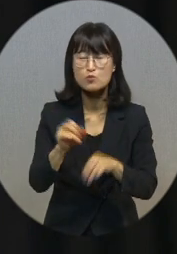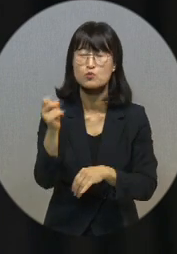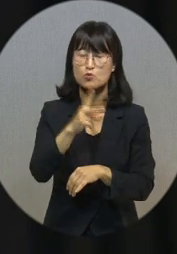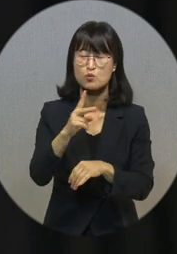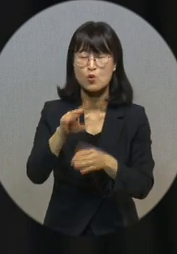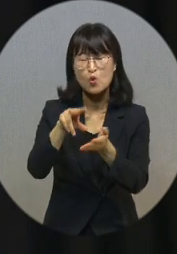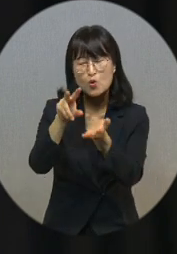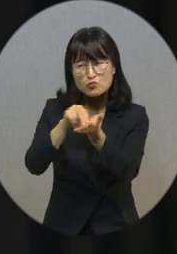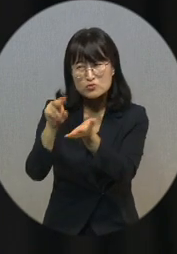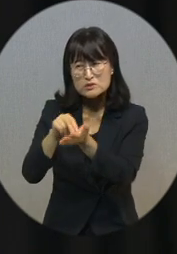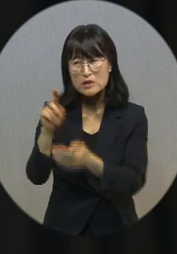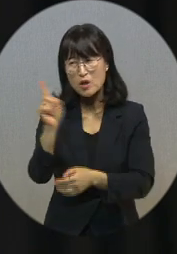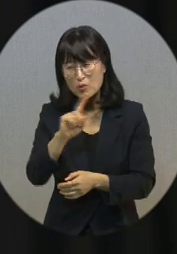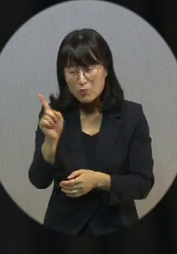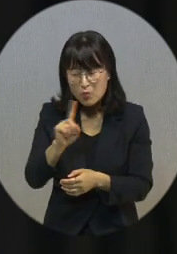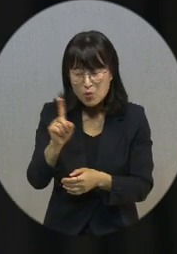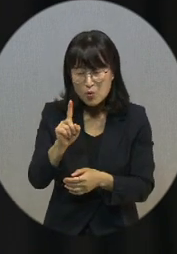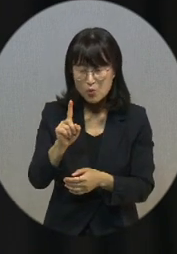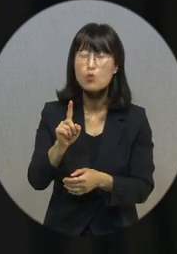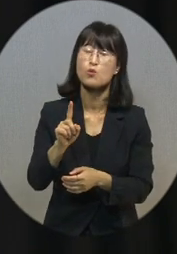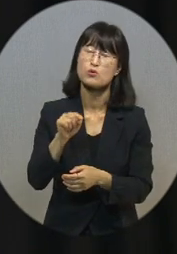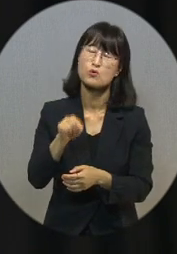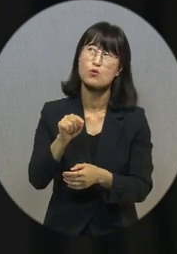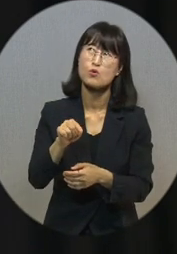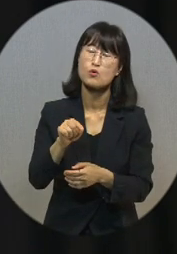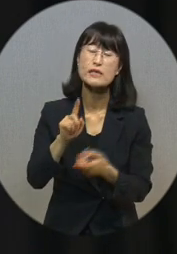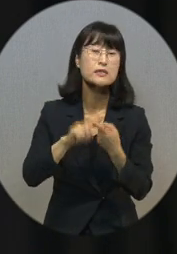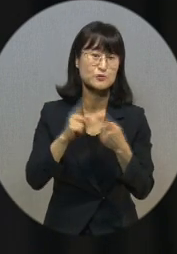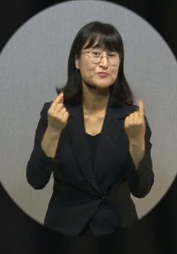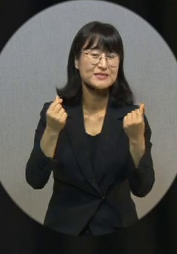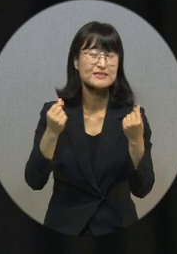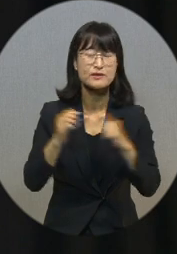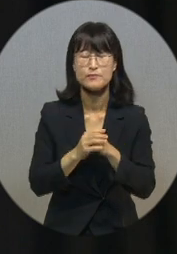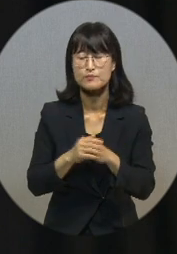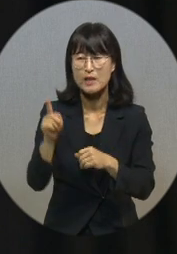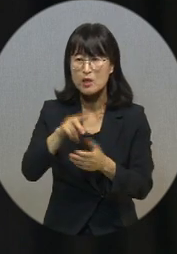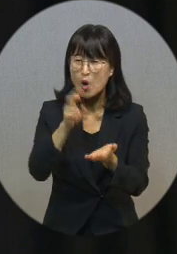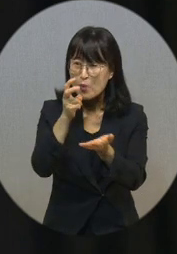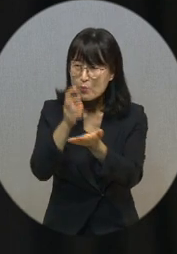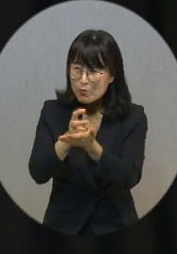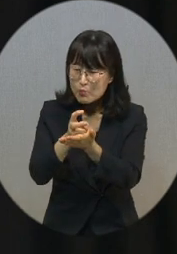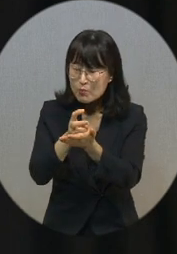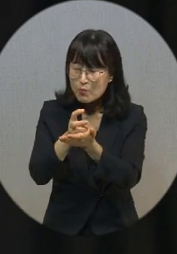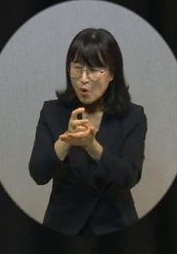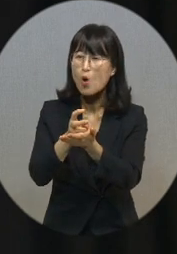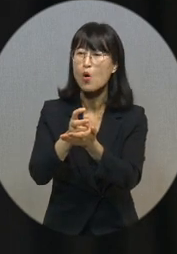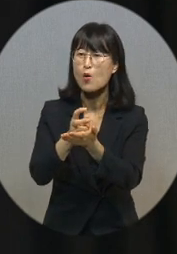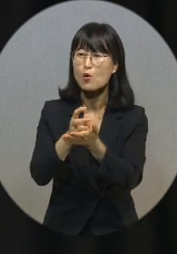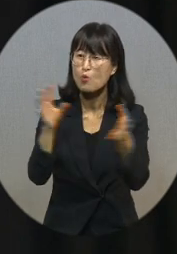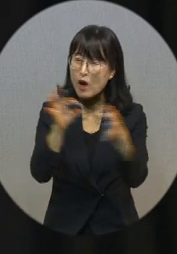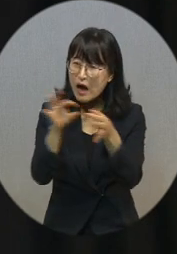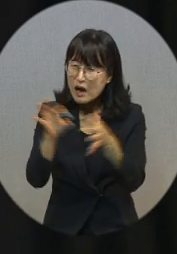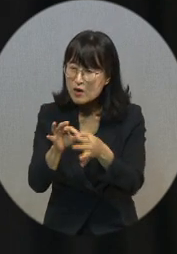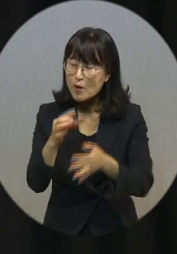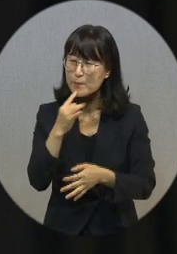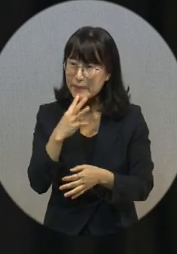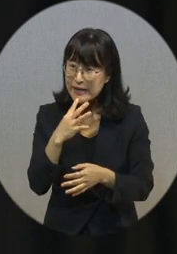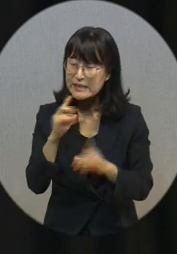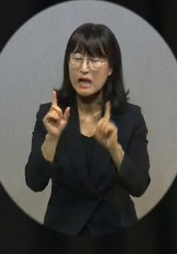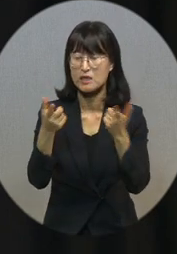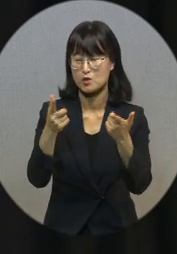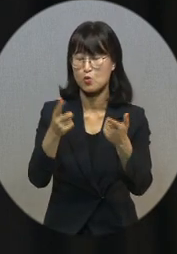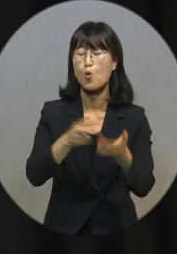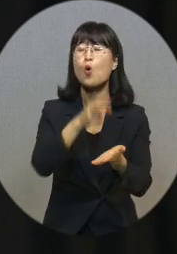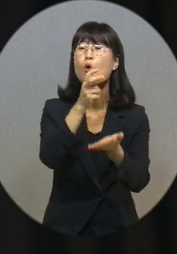있는지를 짚는 게 굉장히 비슷한 부분이 있고 다만 이제 그 부분을 법적 테두리에 한계를 두지 않고 네. 입법적으로도